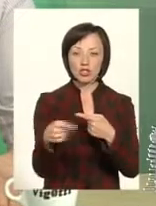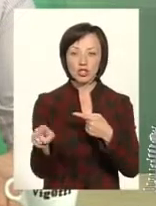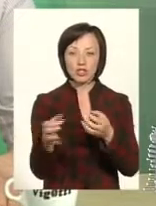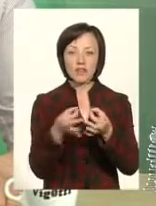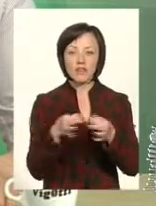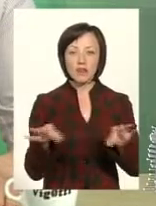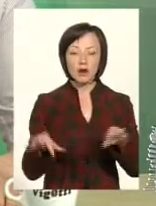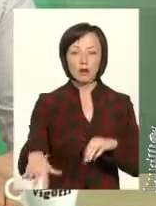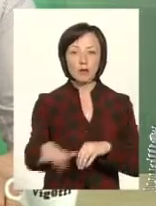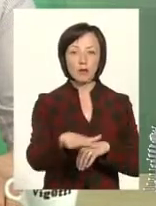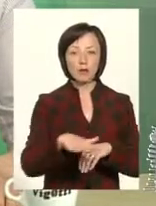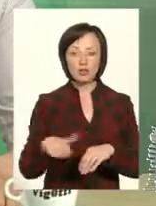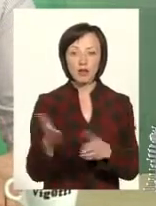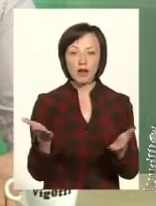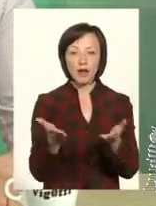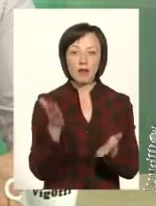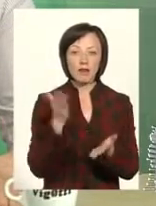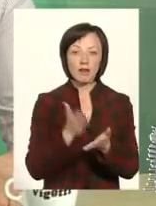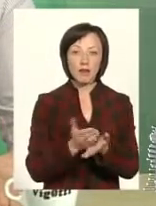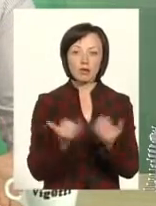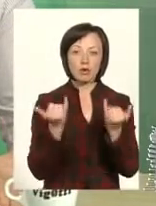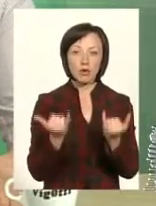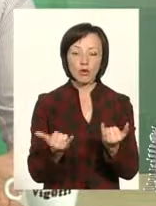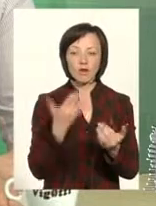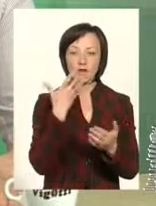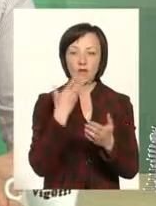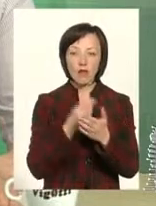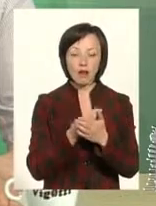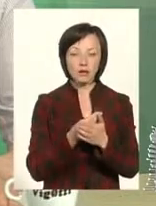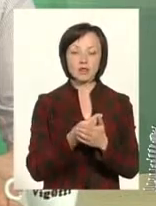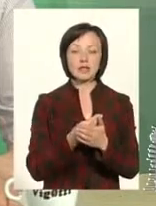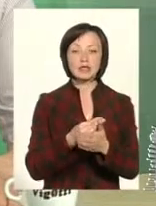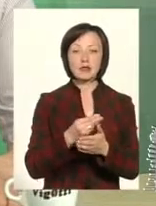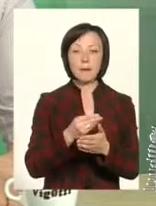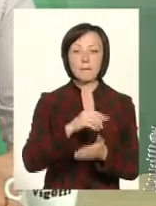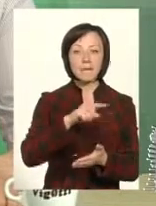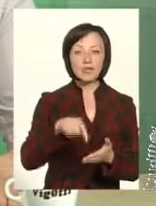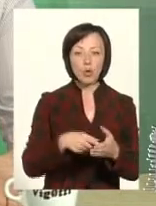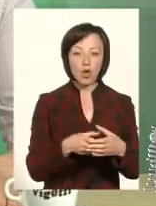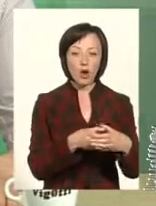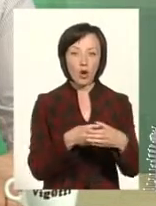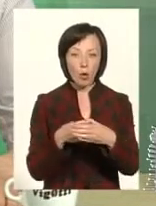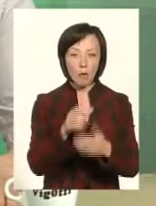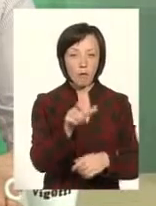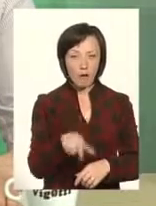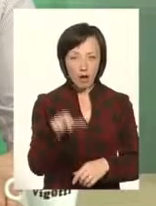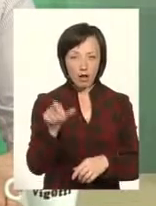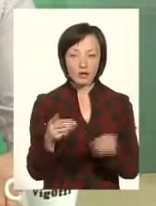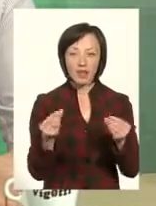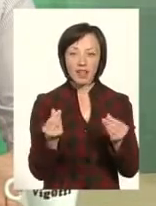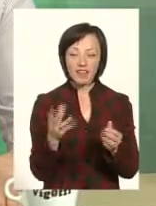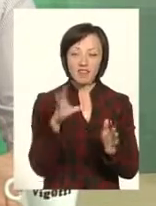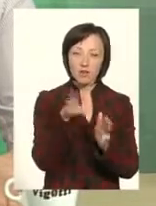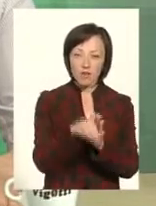приміщення, які є сьогодні у власності міської громади, так? І для того, щоб інвестувати